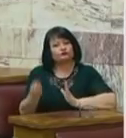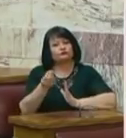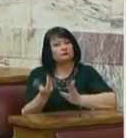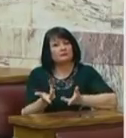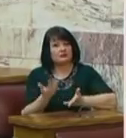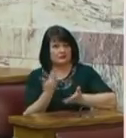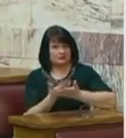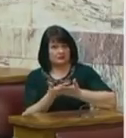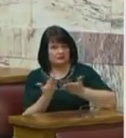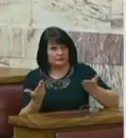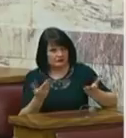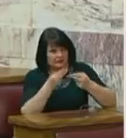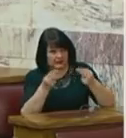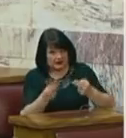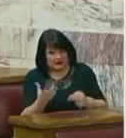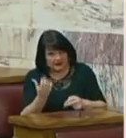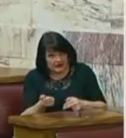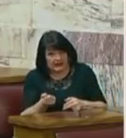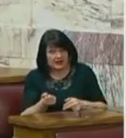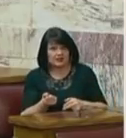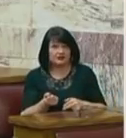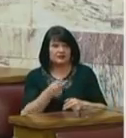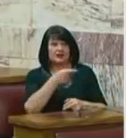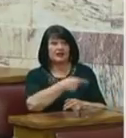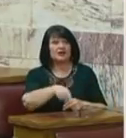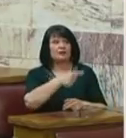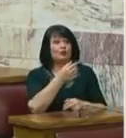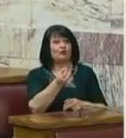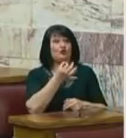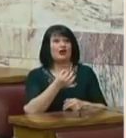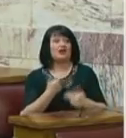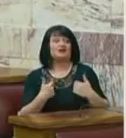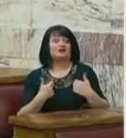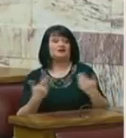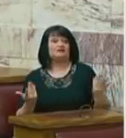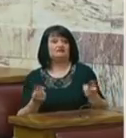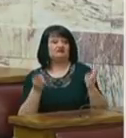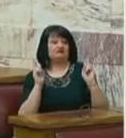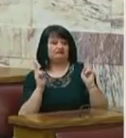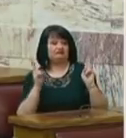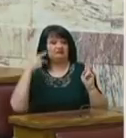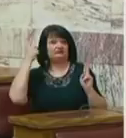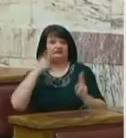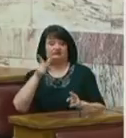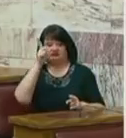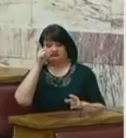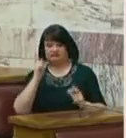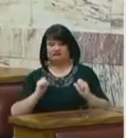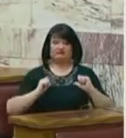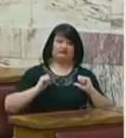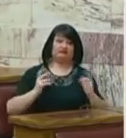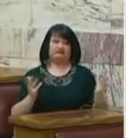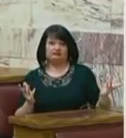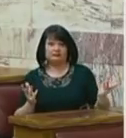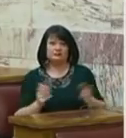που επιβεβαιώνει τις κομποριμοσύνες και τους ισχυρισμούς σας, τις ελπίδες σας, τα όνειρά σας? Όχι,